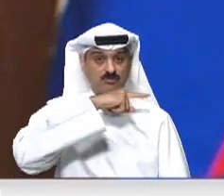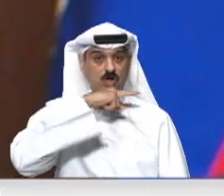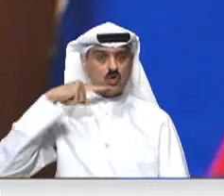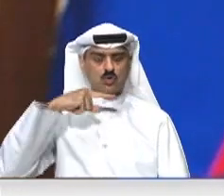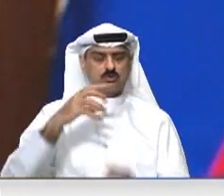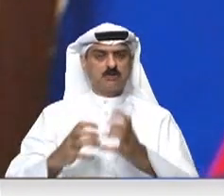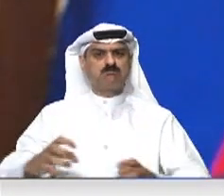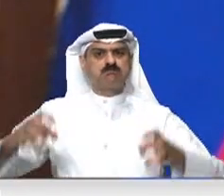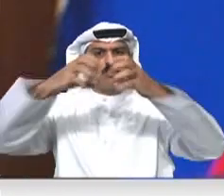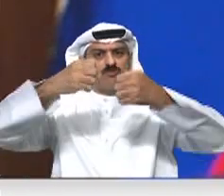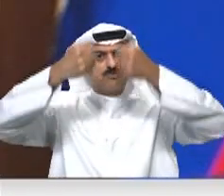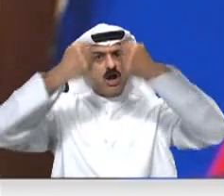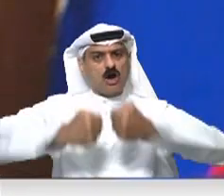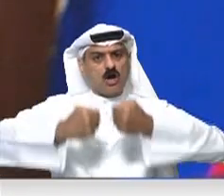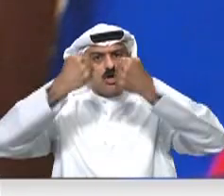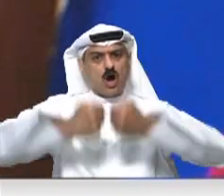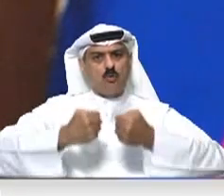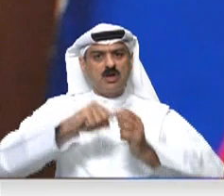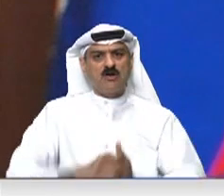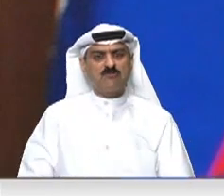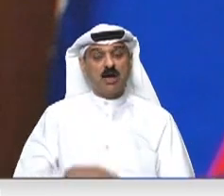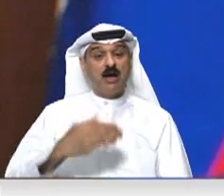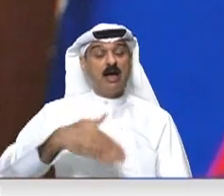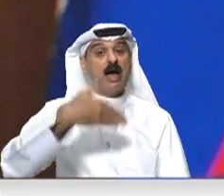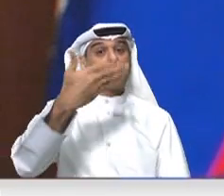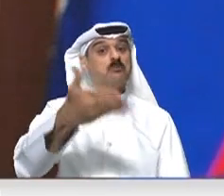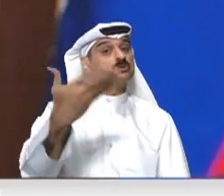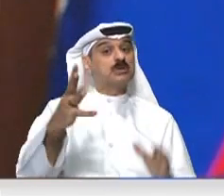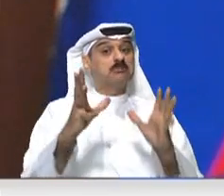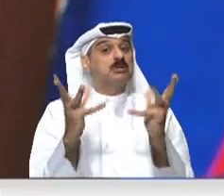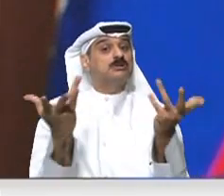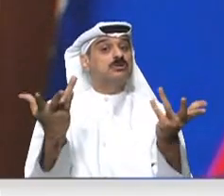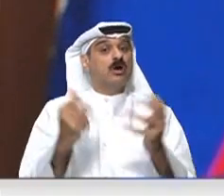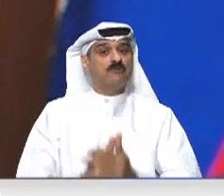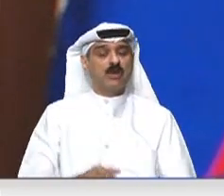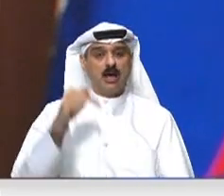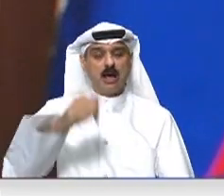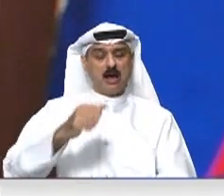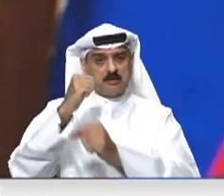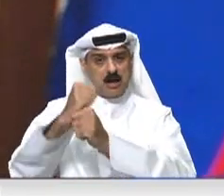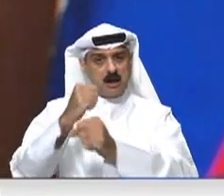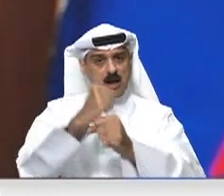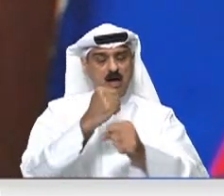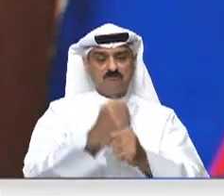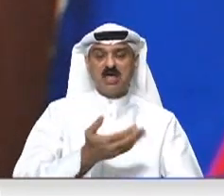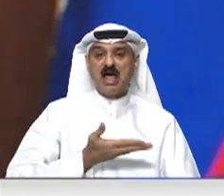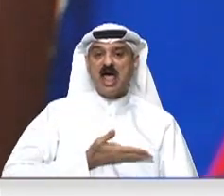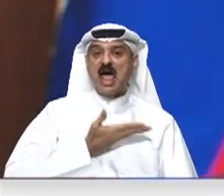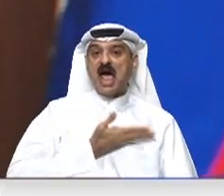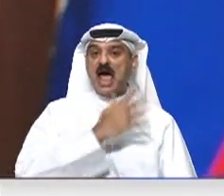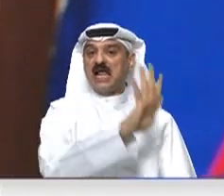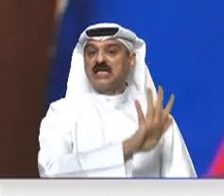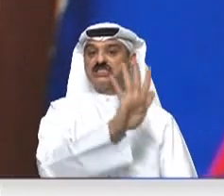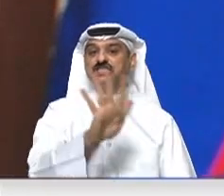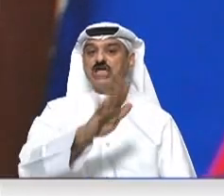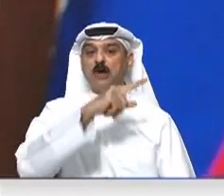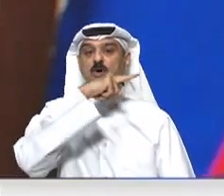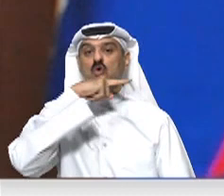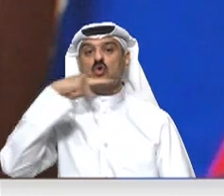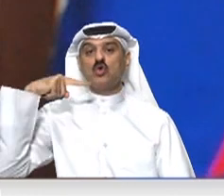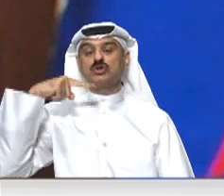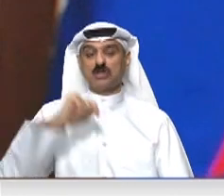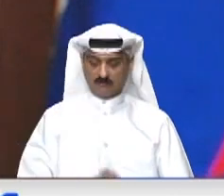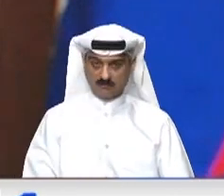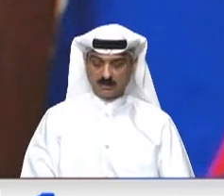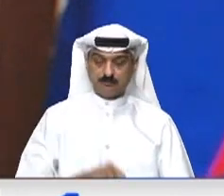معركة شرسة من أجل مستقبلها. نحن نناضل من أجل حياة وسلامة شعبنا ومن